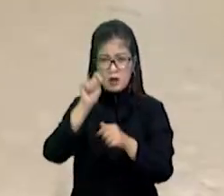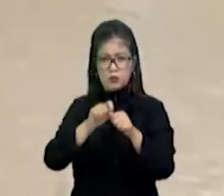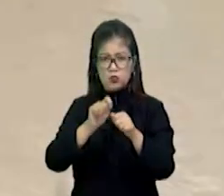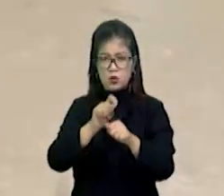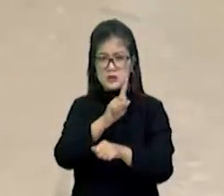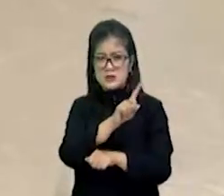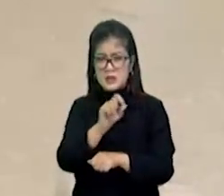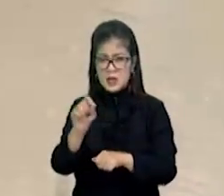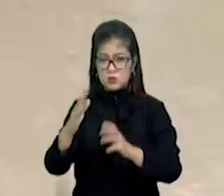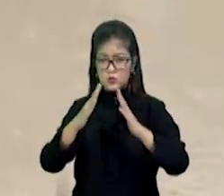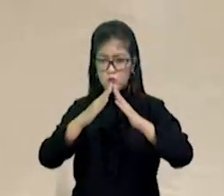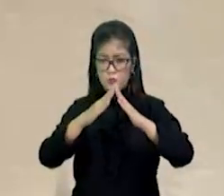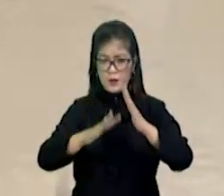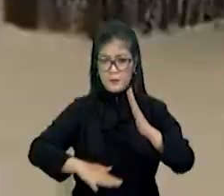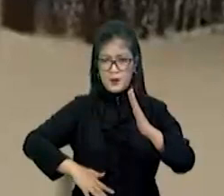banjir.